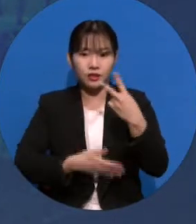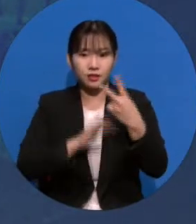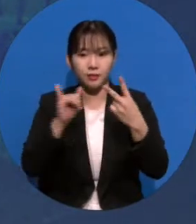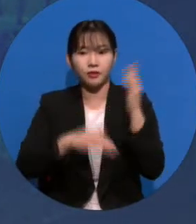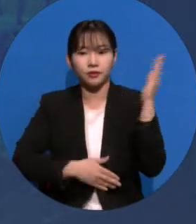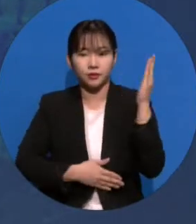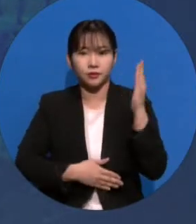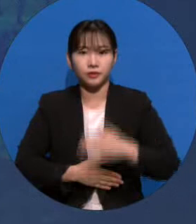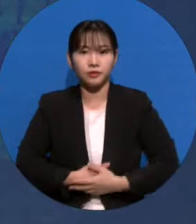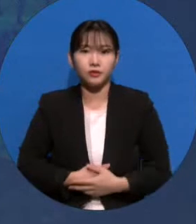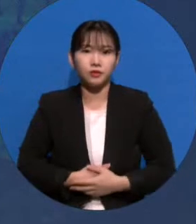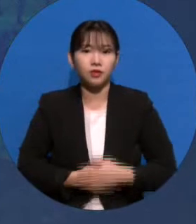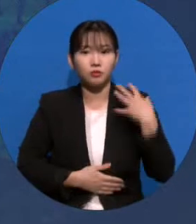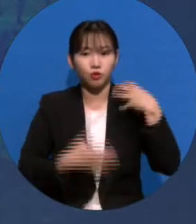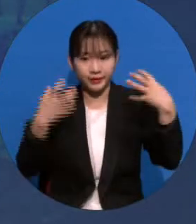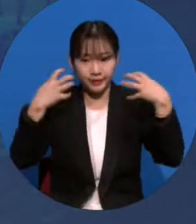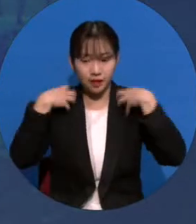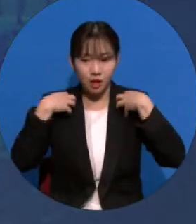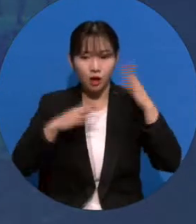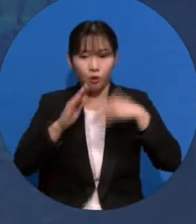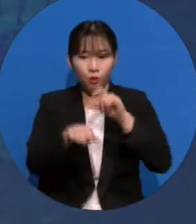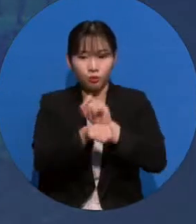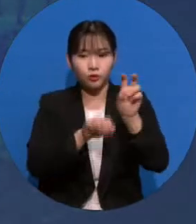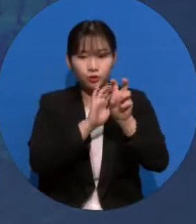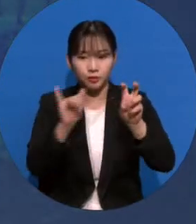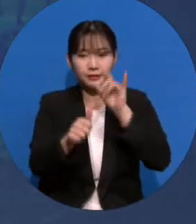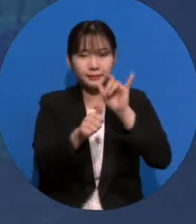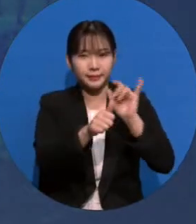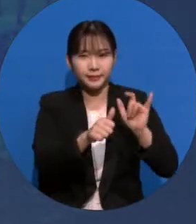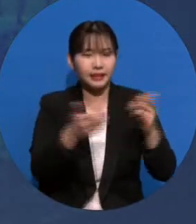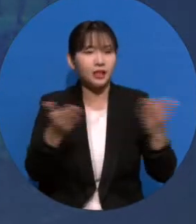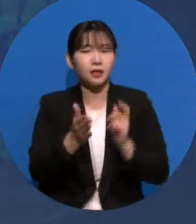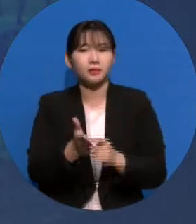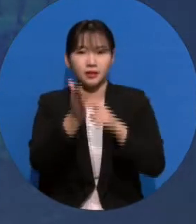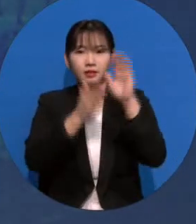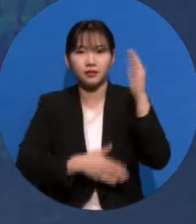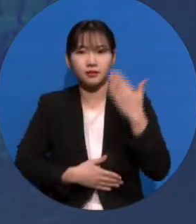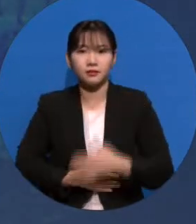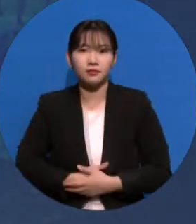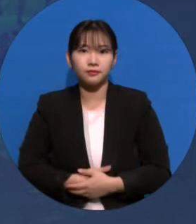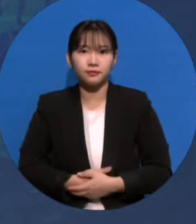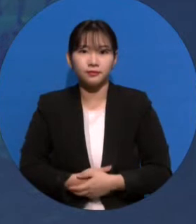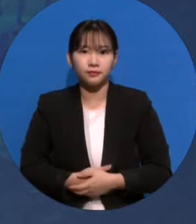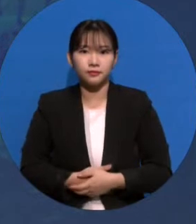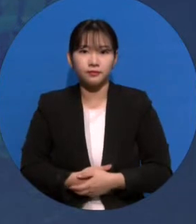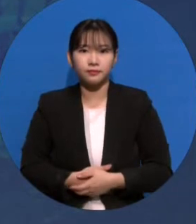명에 육박했습니다. 무안군청에서는 공무원 20여 명이 확진돼 업무에 비상이 걸렸습니다. 김진선